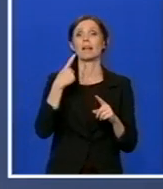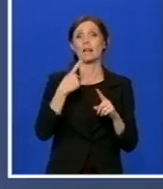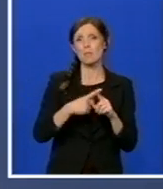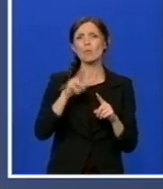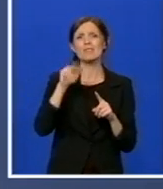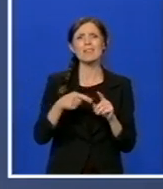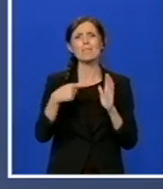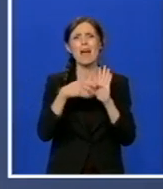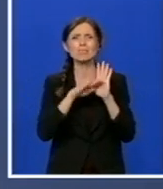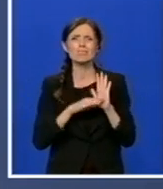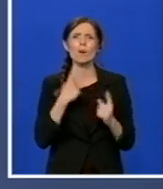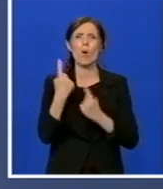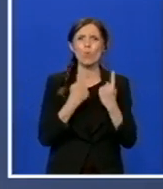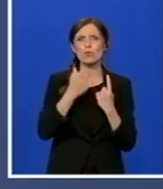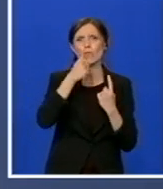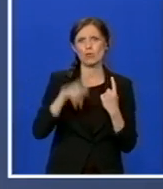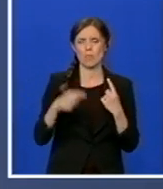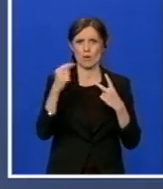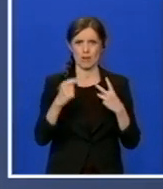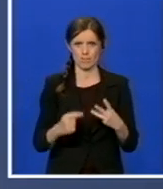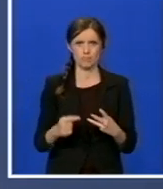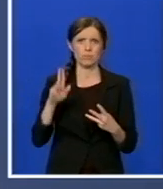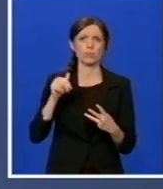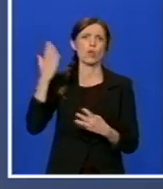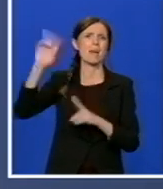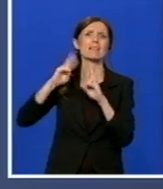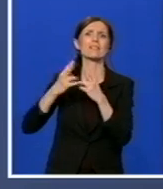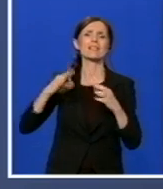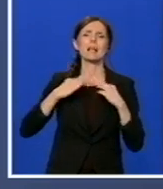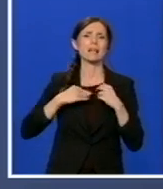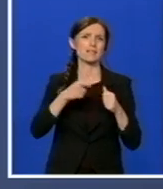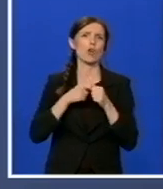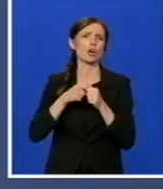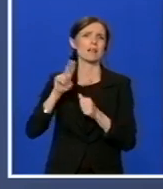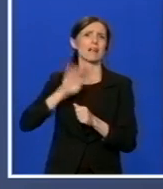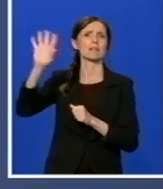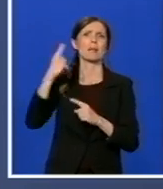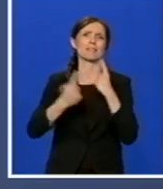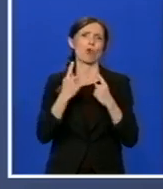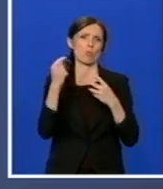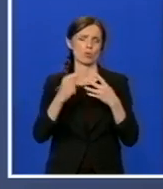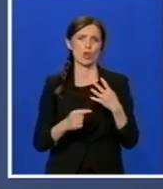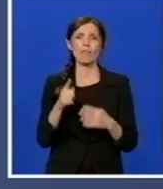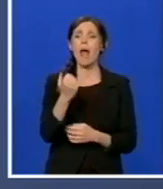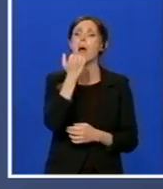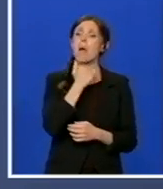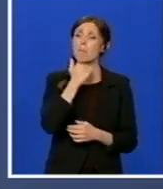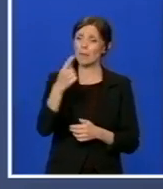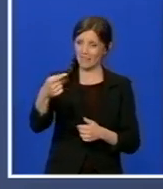trebaju da budu zadovoljeni, a koji su definisani od strane Svetske zdravstvene organizacije. Privatne laboratorije jesu